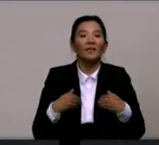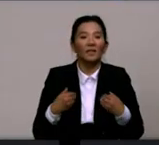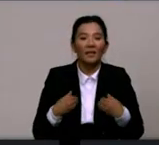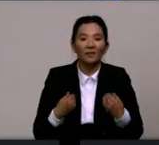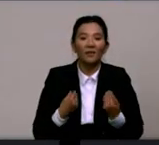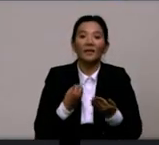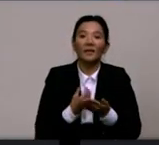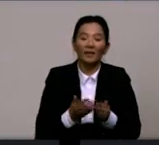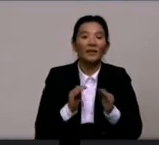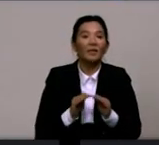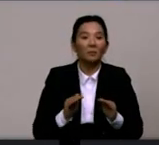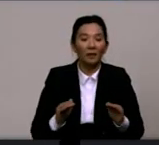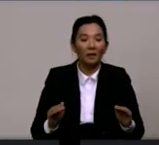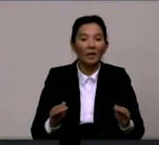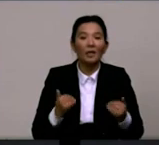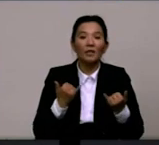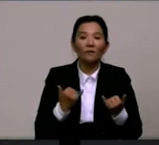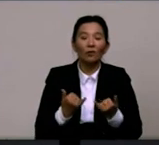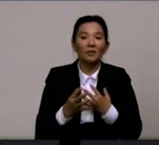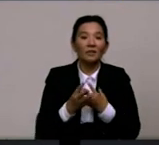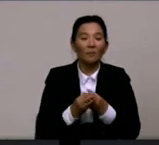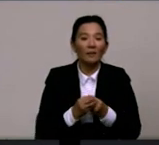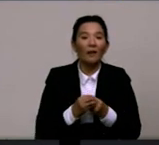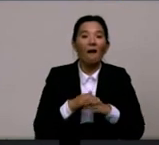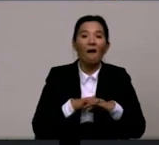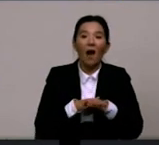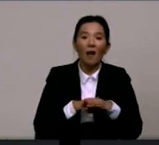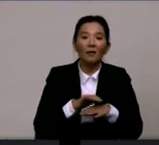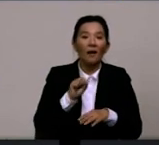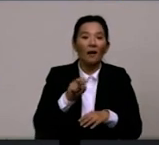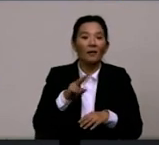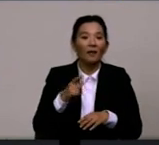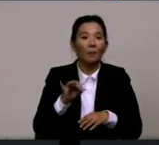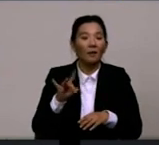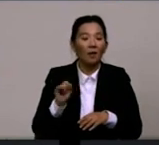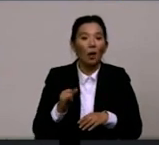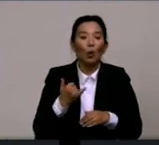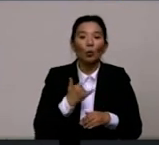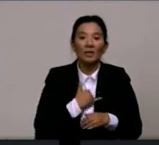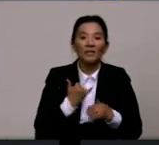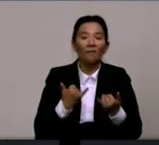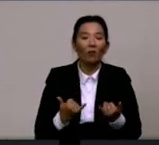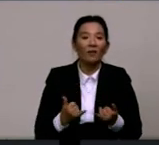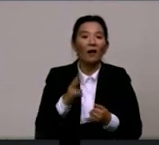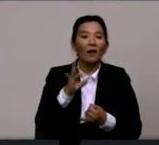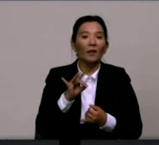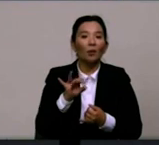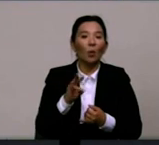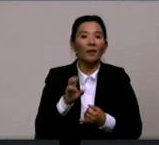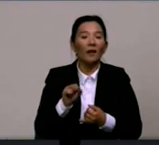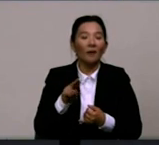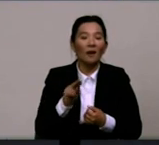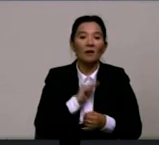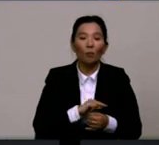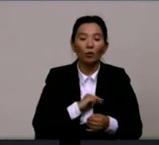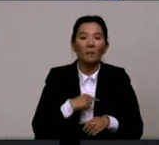Здравствуйте, дорогие ребята! Сегодня у нас алгебра, и у нас сегодня контрольная работа. То есть